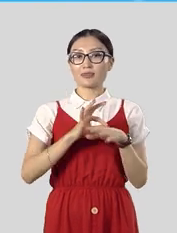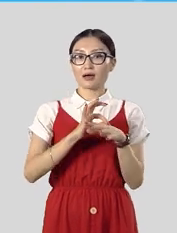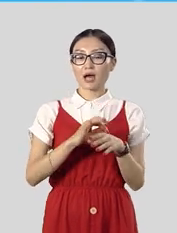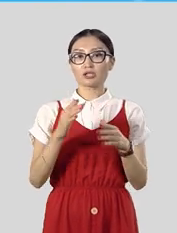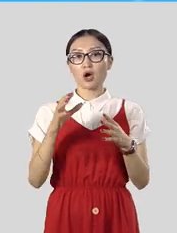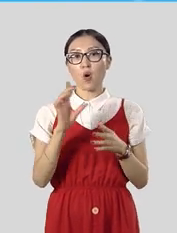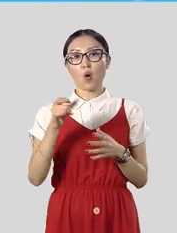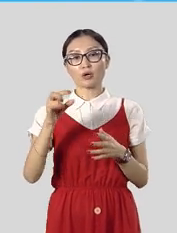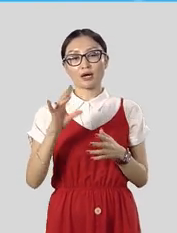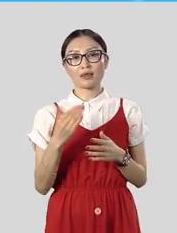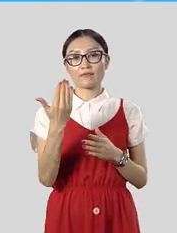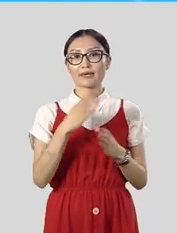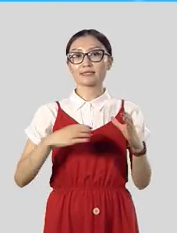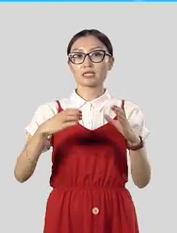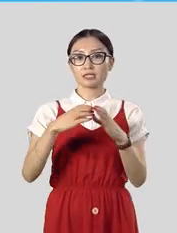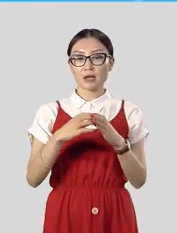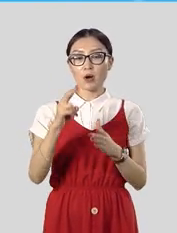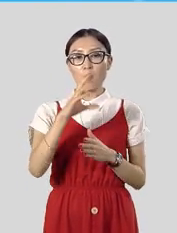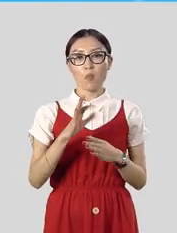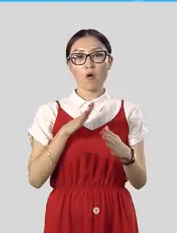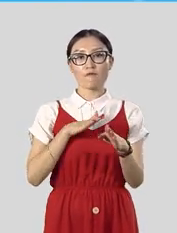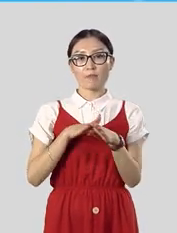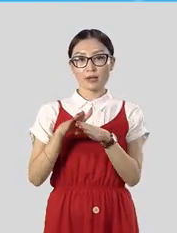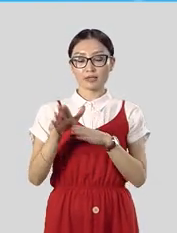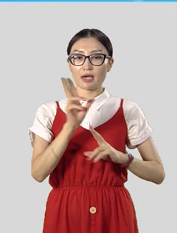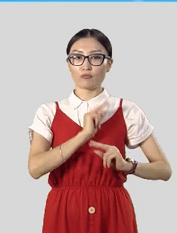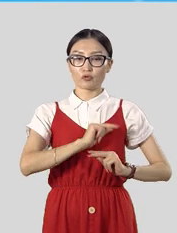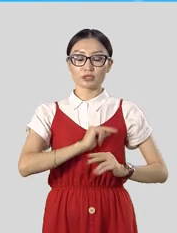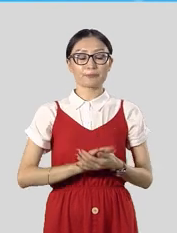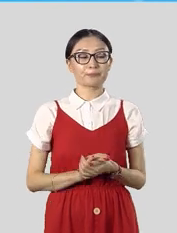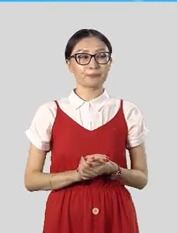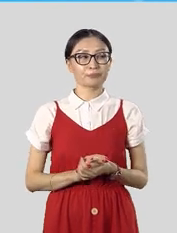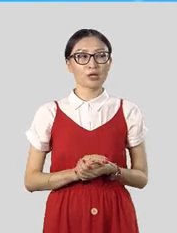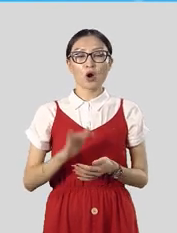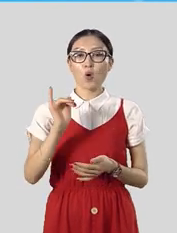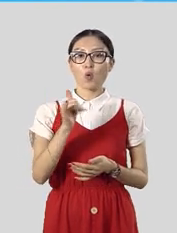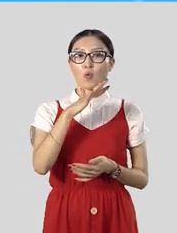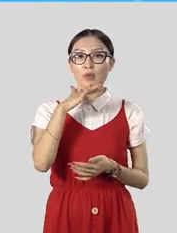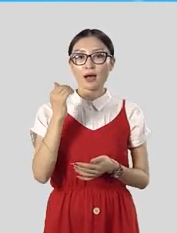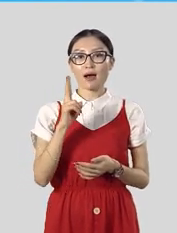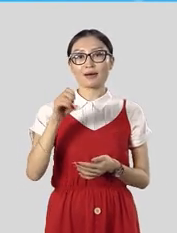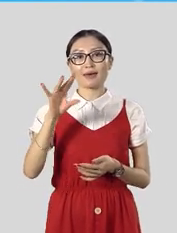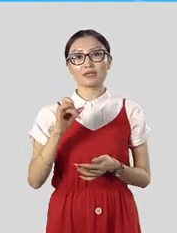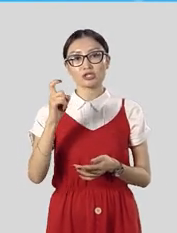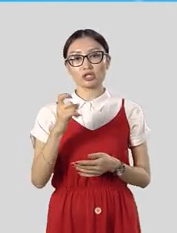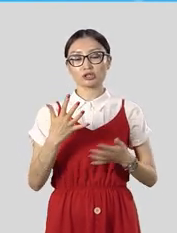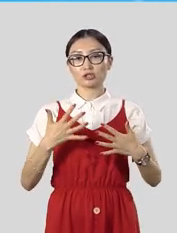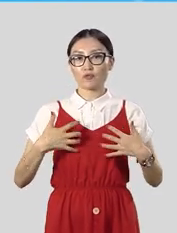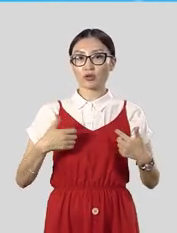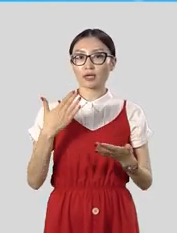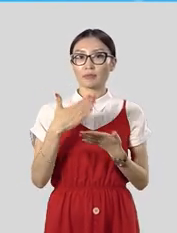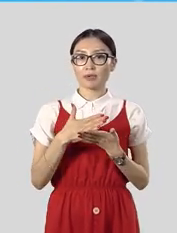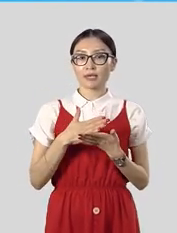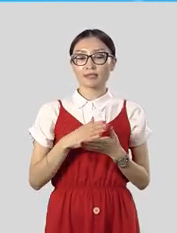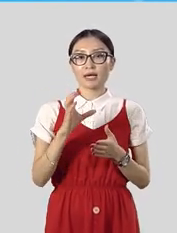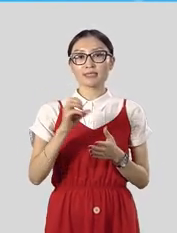органов и их систем по выполняемым функциям. У многоклеточных животных